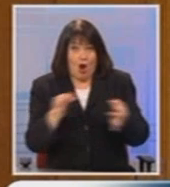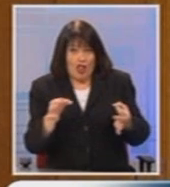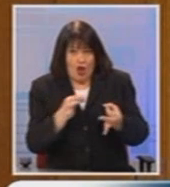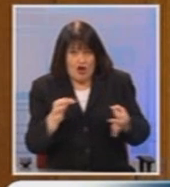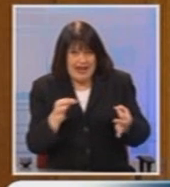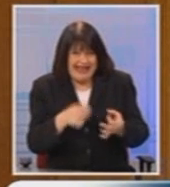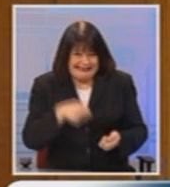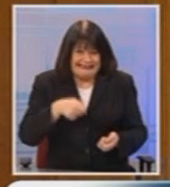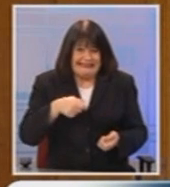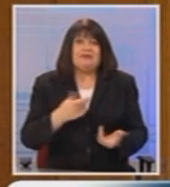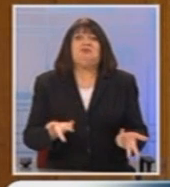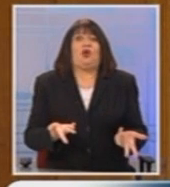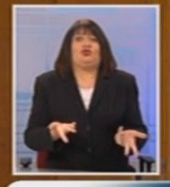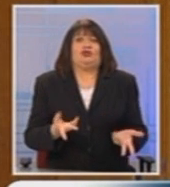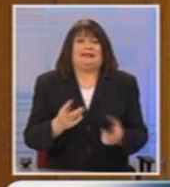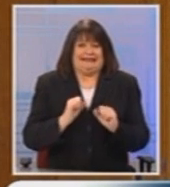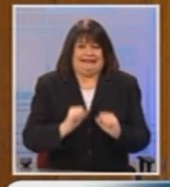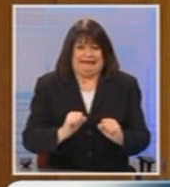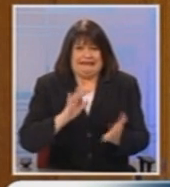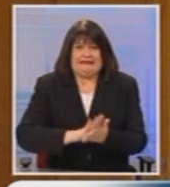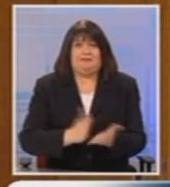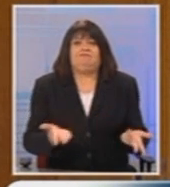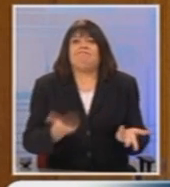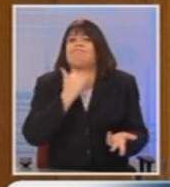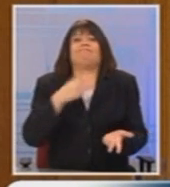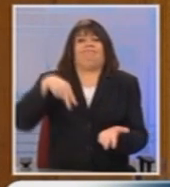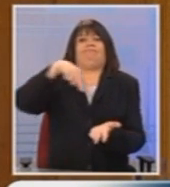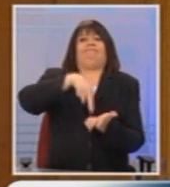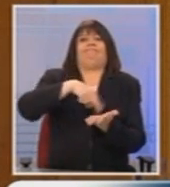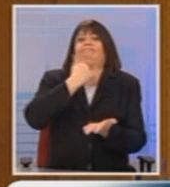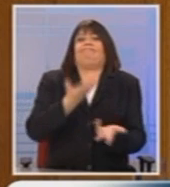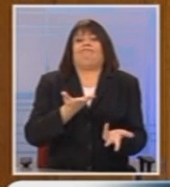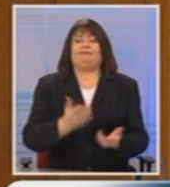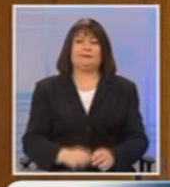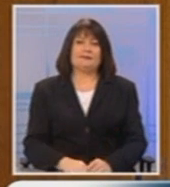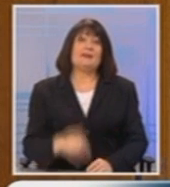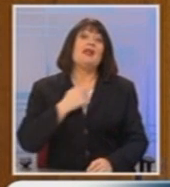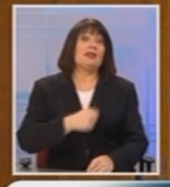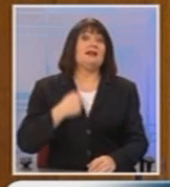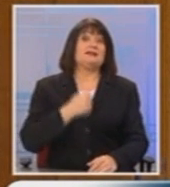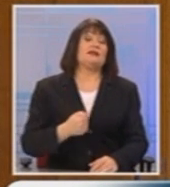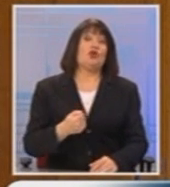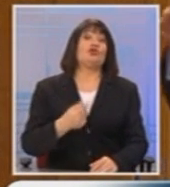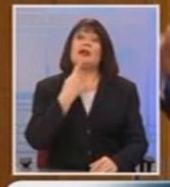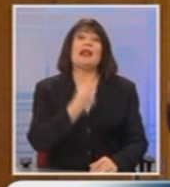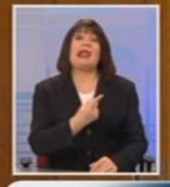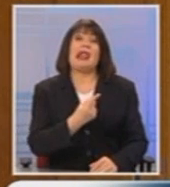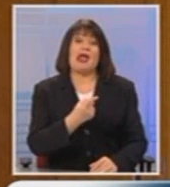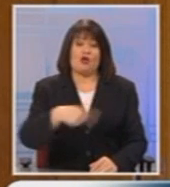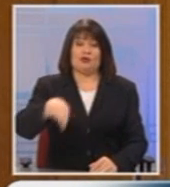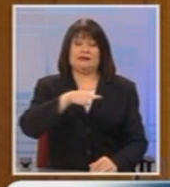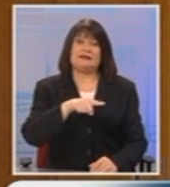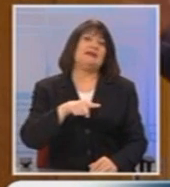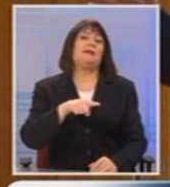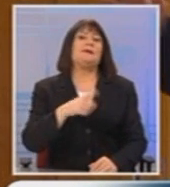αυτό δεν γίνεται. Και λέω δυστυχώς, διότι κύριε συνάδελφοι, δεν ισχύει για κανένα στην αίθουσα